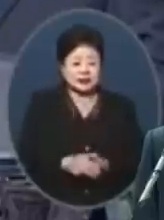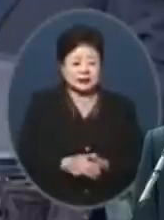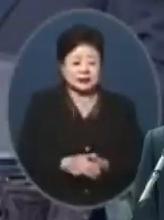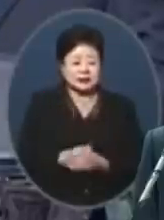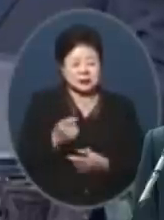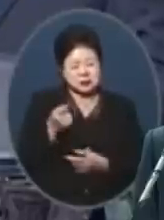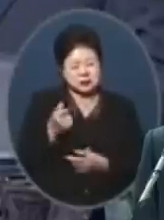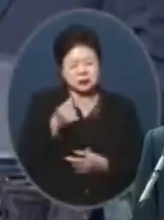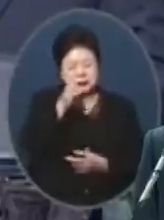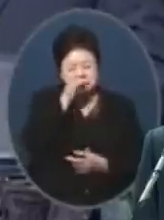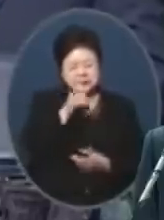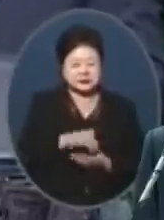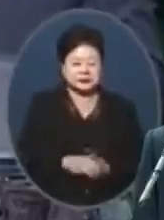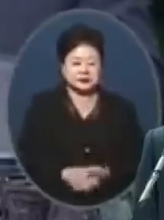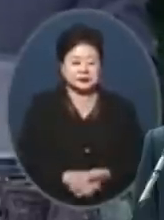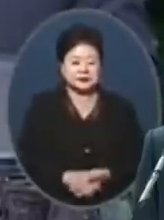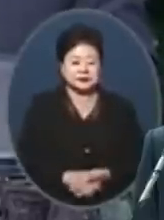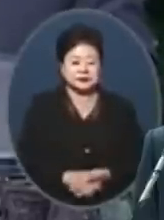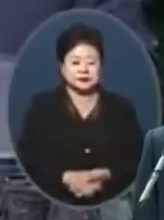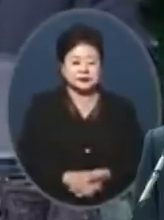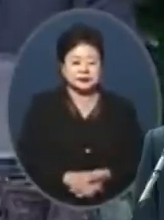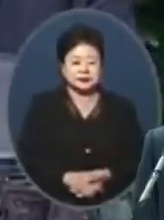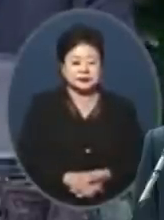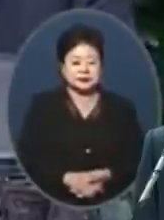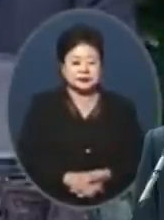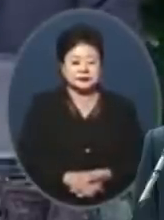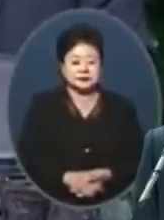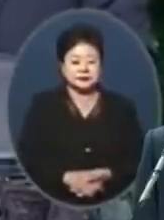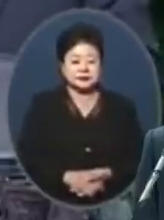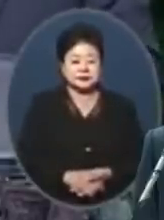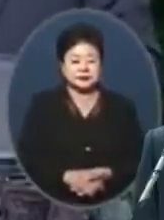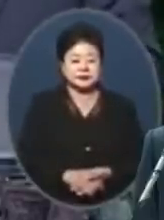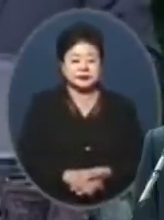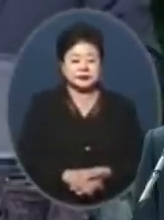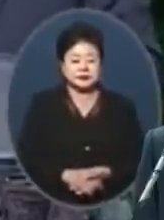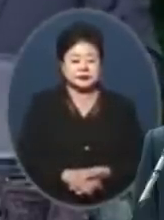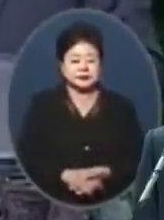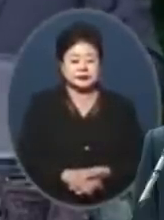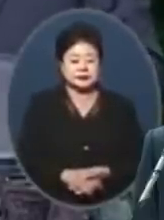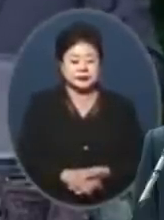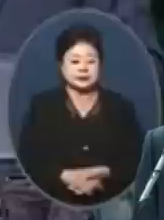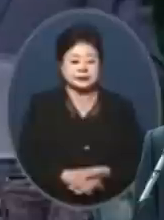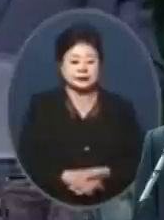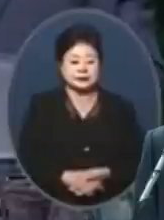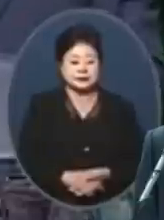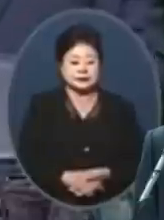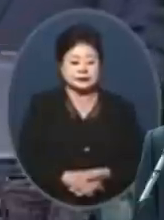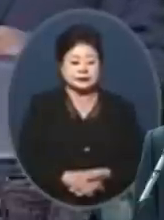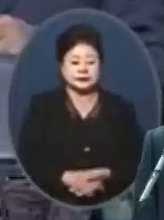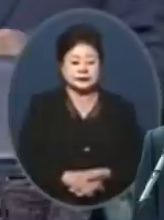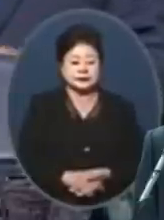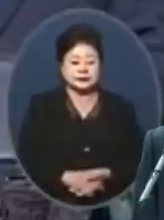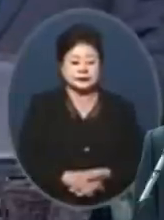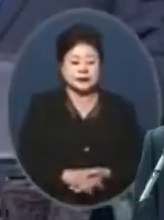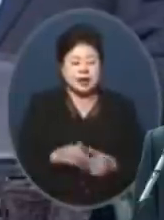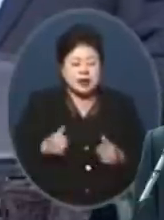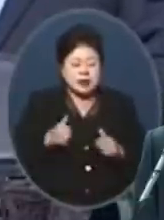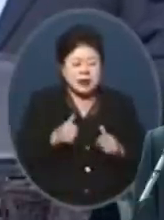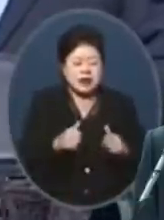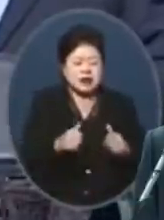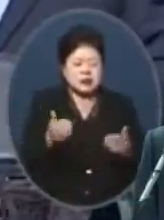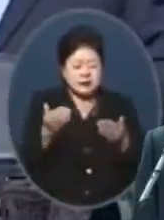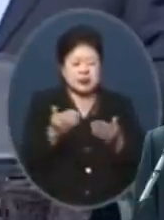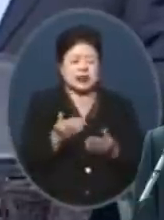별로 없습니다. There are many things in life as we live today that doesn't happen as you wish.